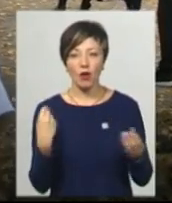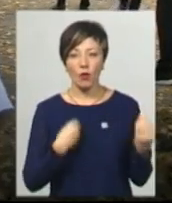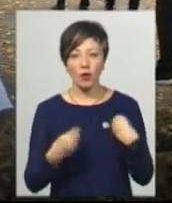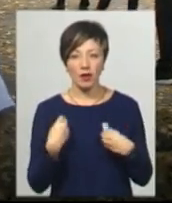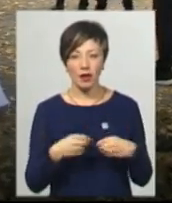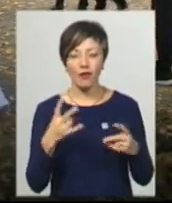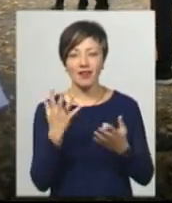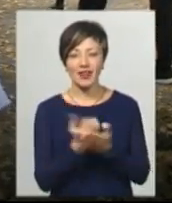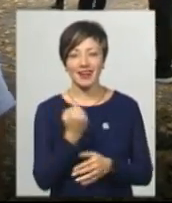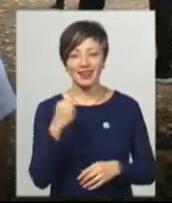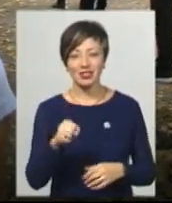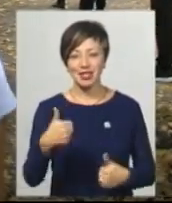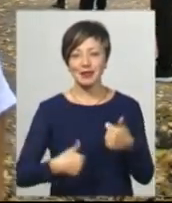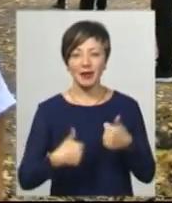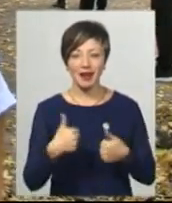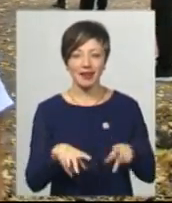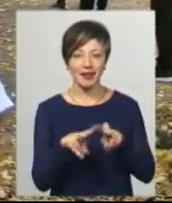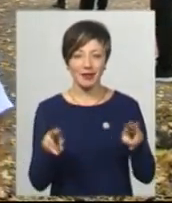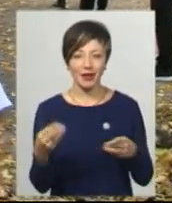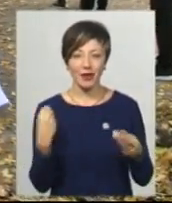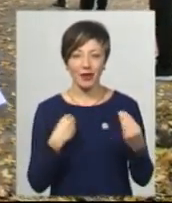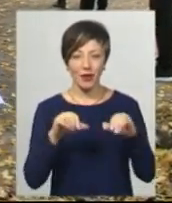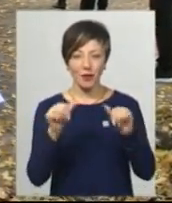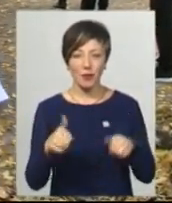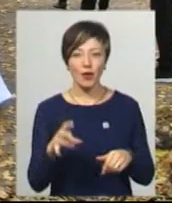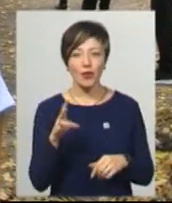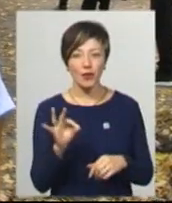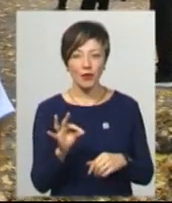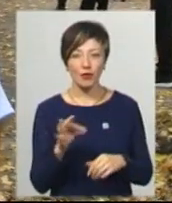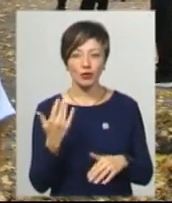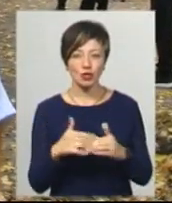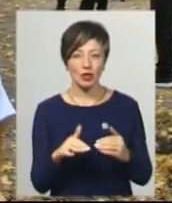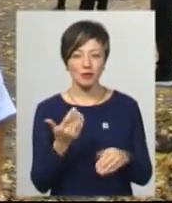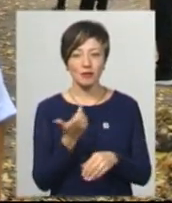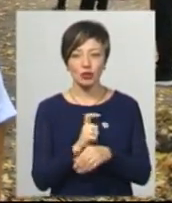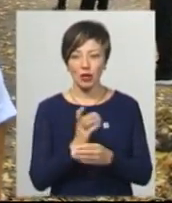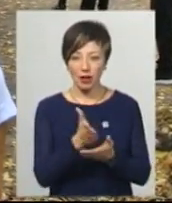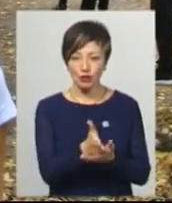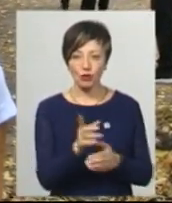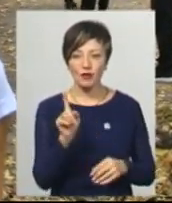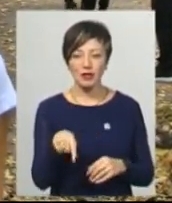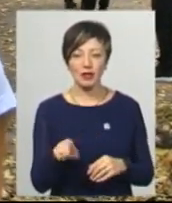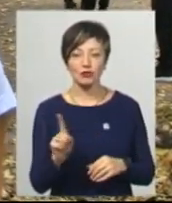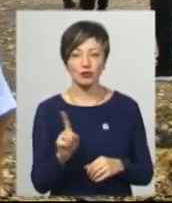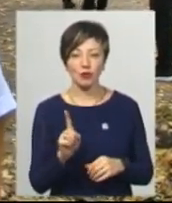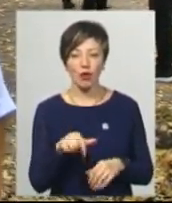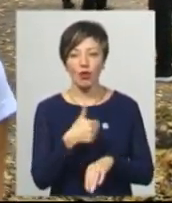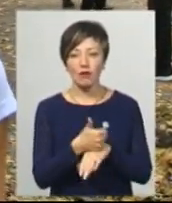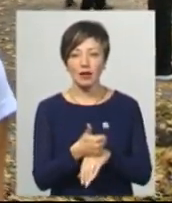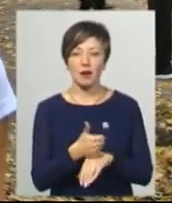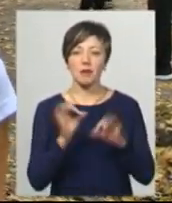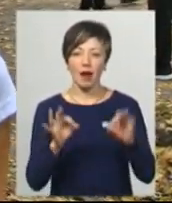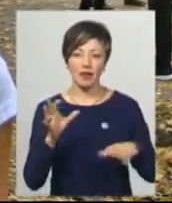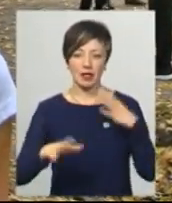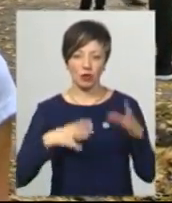коли виграєш на змаганнях, і такий самий образ, але вже якось більше налаштована на те, що головне правильно